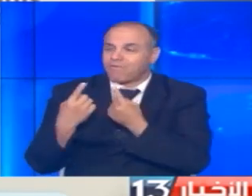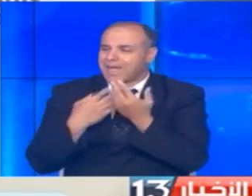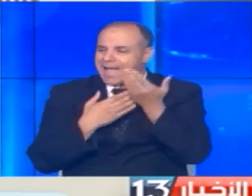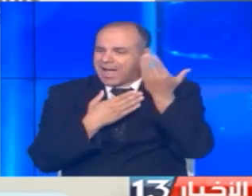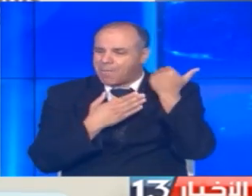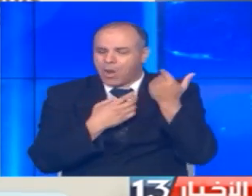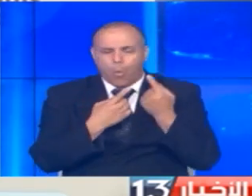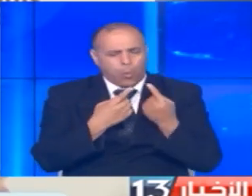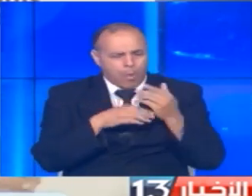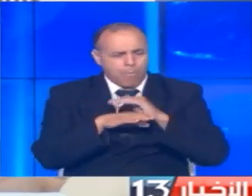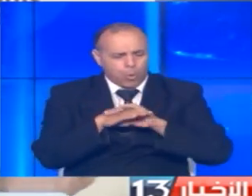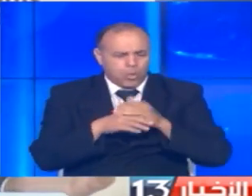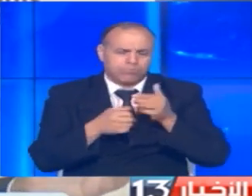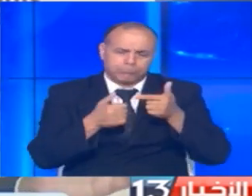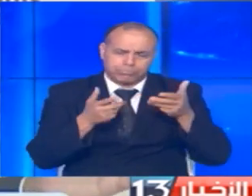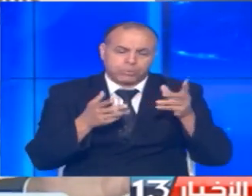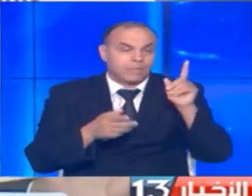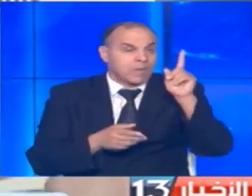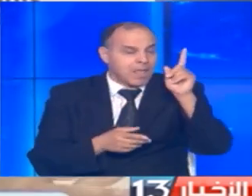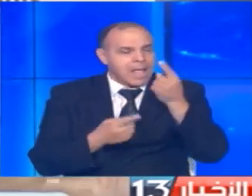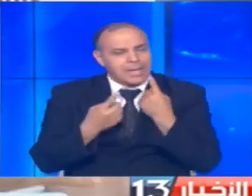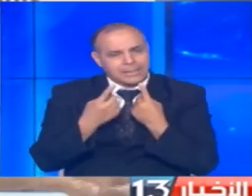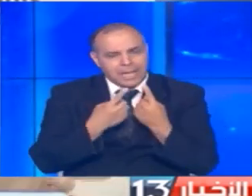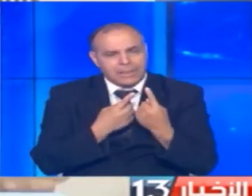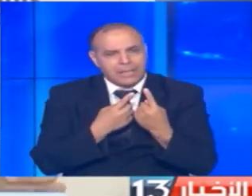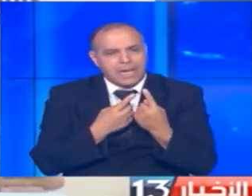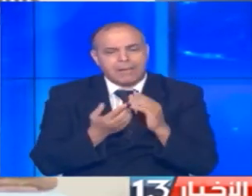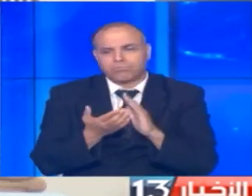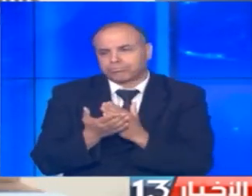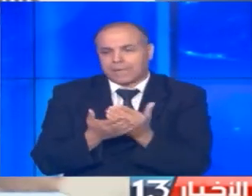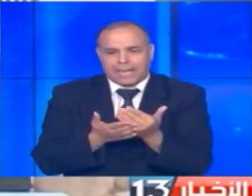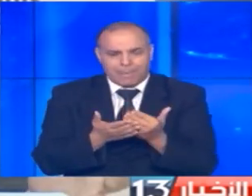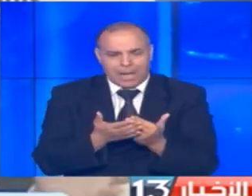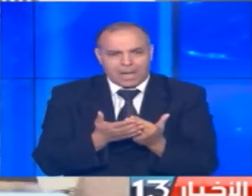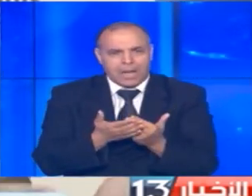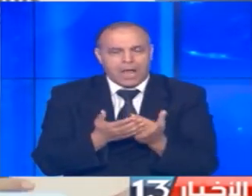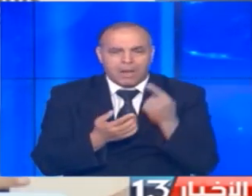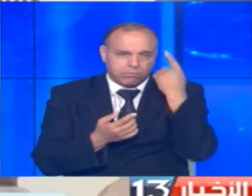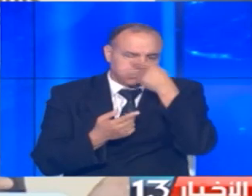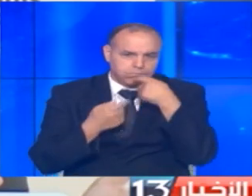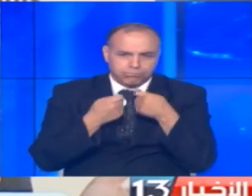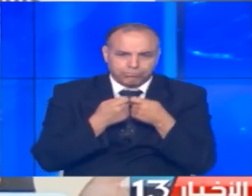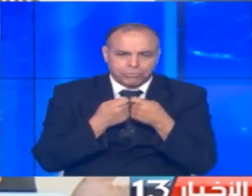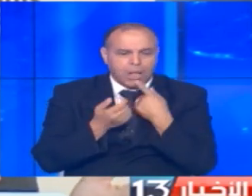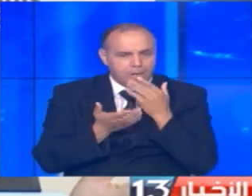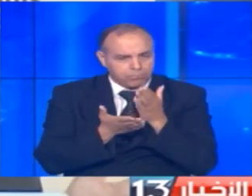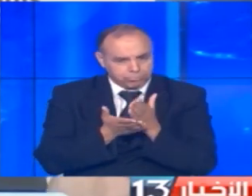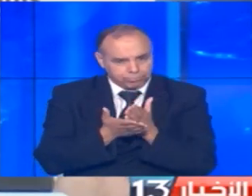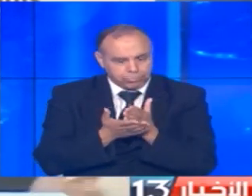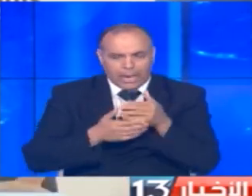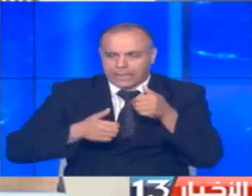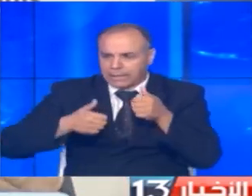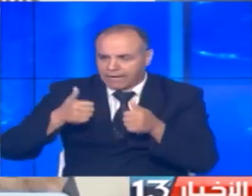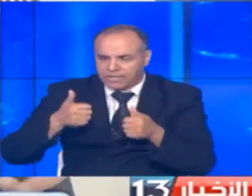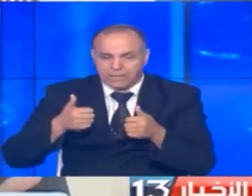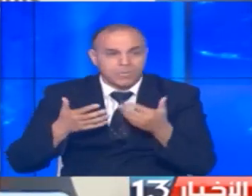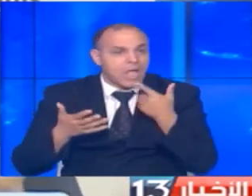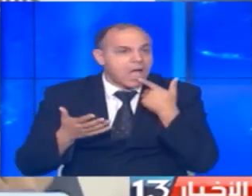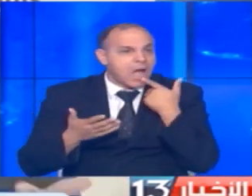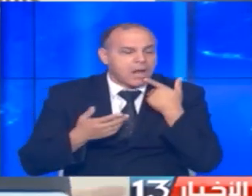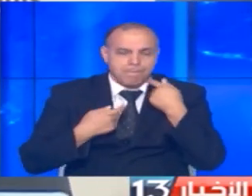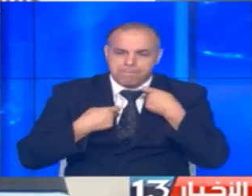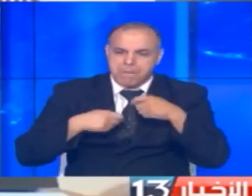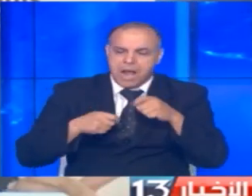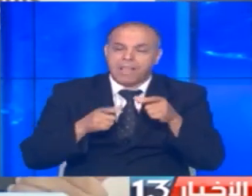عن مسائل عدة بشأنه. تحدثنا عن التأهيل، عن المواصفات، عن الشفافية، عن التنافسية، عن